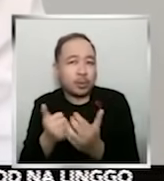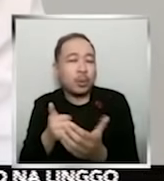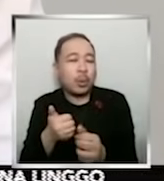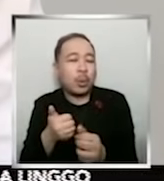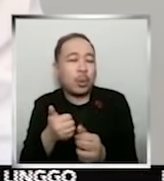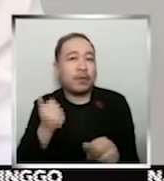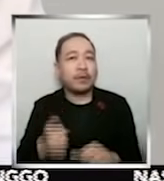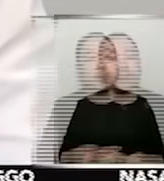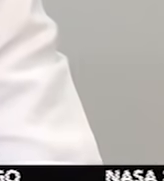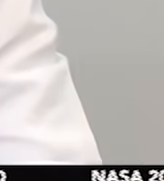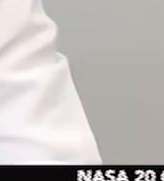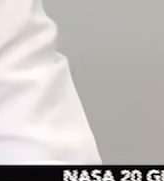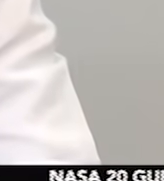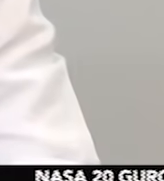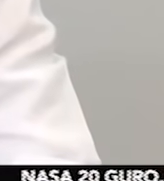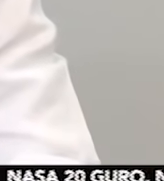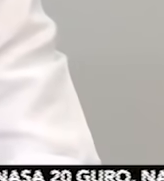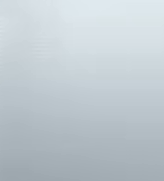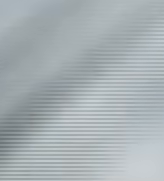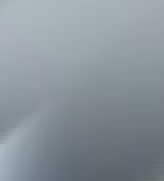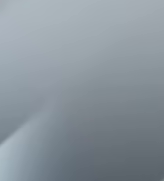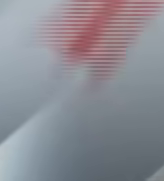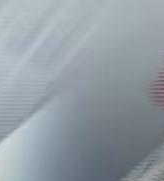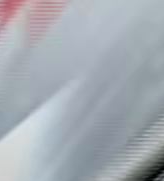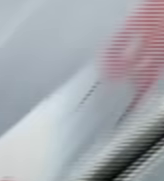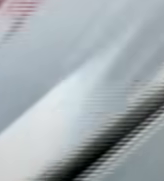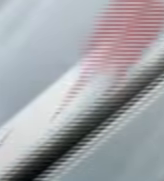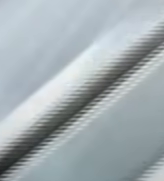Salazar, Nakatutok, 24 Oras.